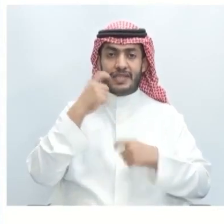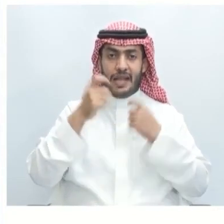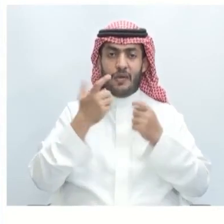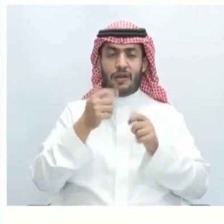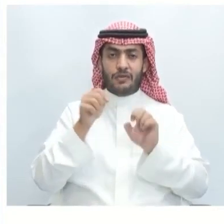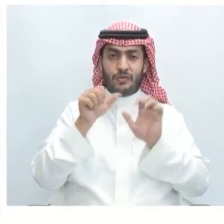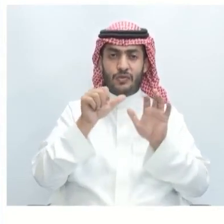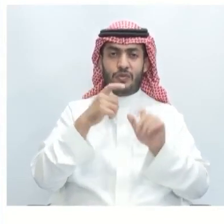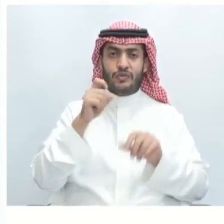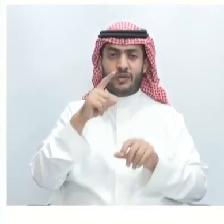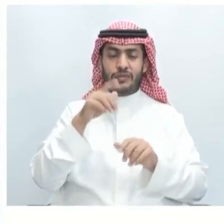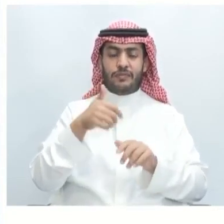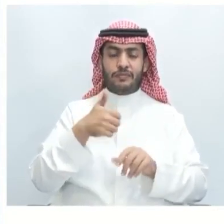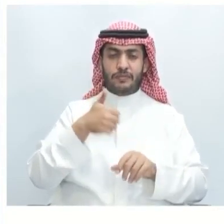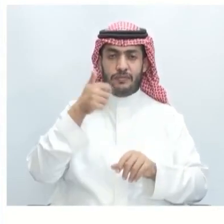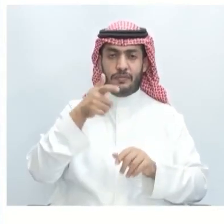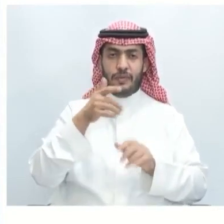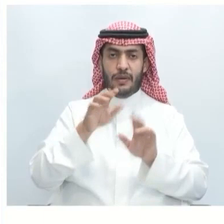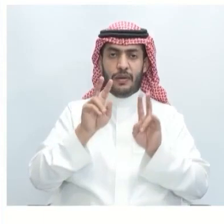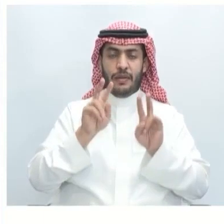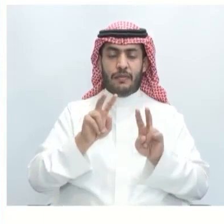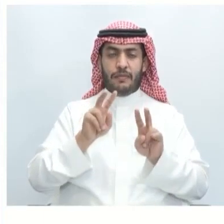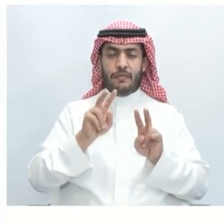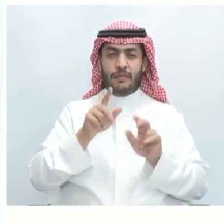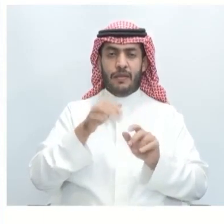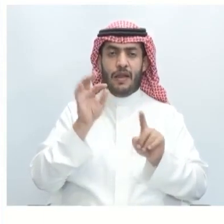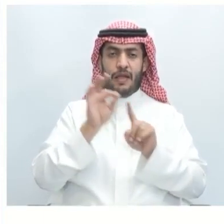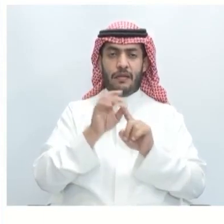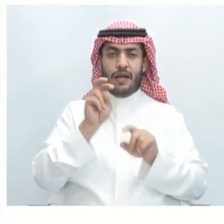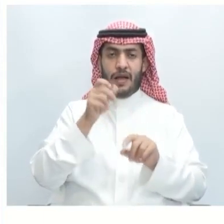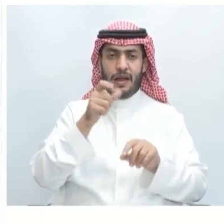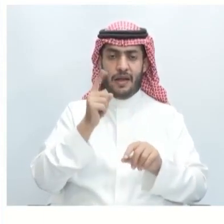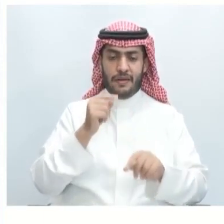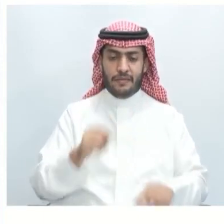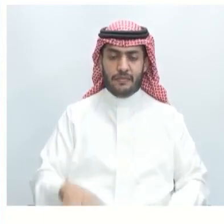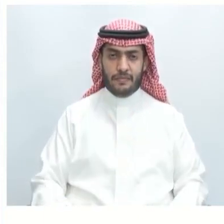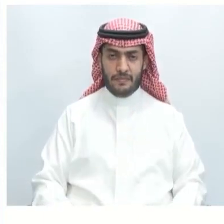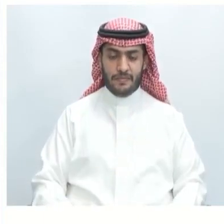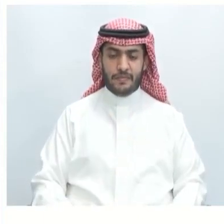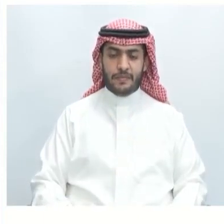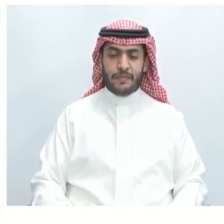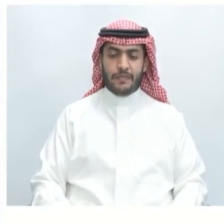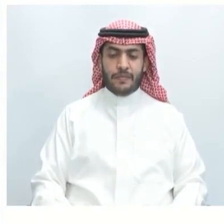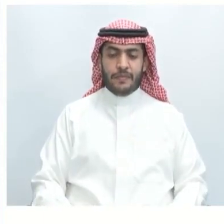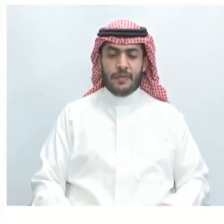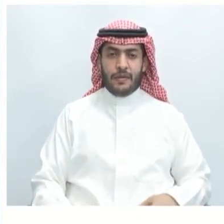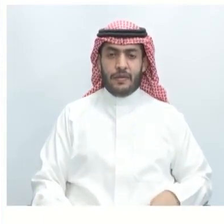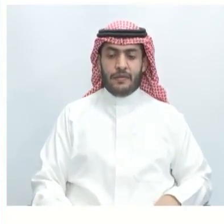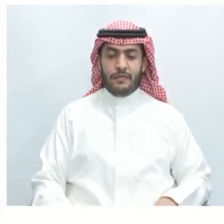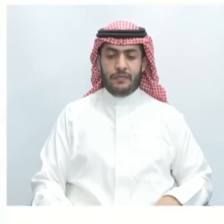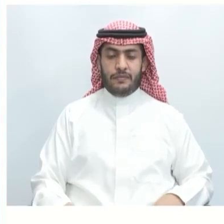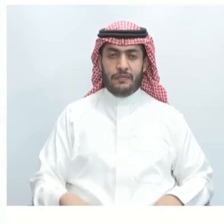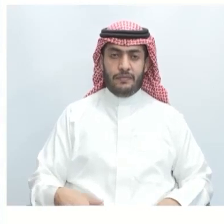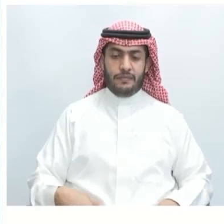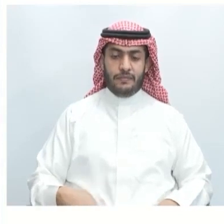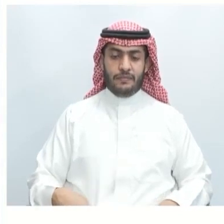تم وهي ناجزه ومن ثم فهي مثبته لاهداف القرار ذكرنا ما يتعلق في الصيغ او الدوال